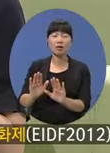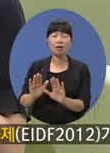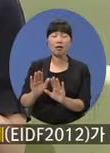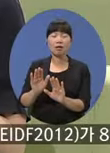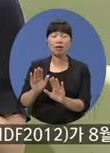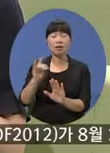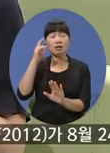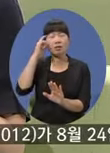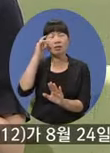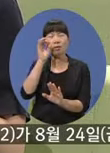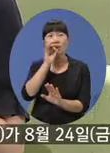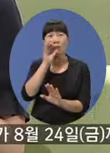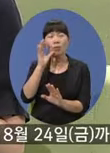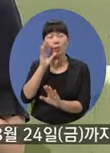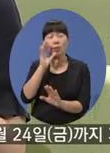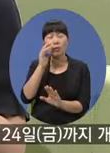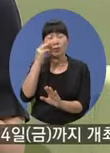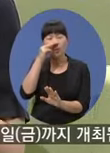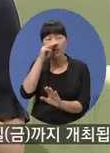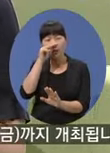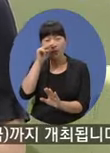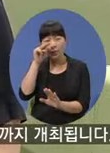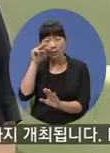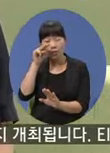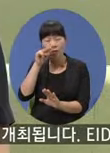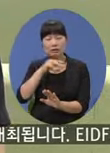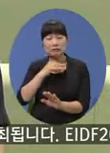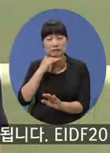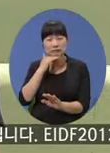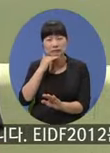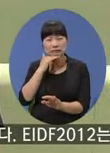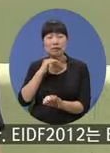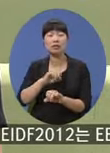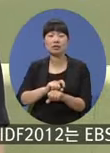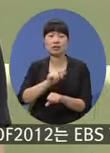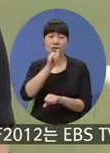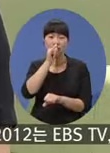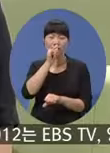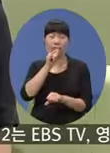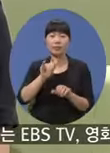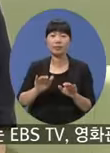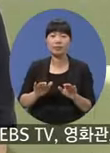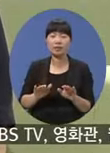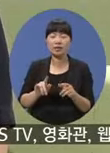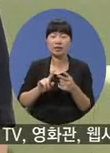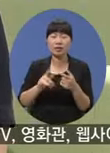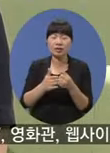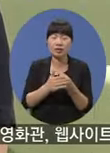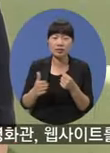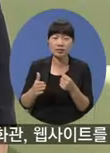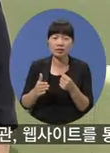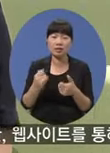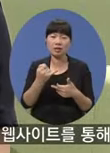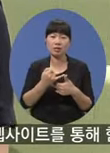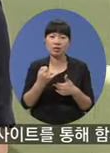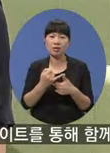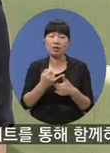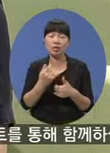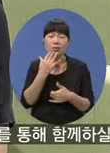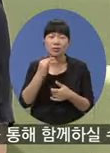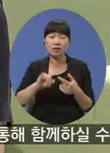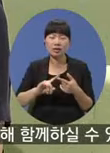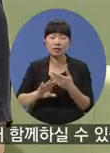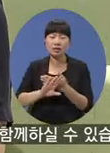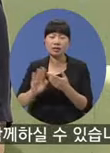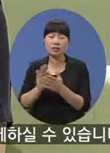이렇게 멍해지면서 이렇게 좀 찾아보듯 좀 참아서 기다리는 성향이 있거든요. 네. 근데 이제 이것 때문에 아이가 그러니까 이렇게 되면 물론